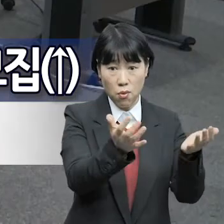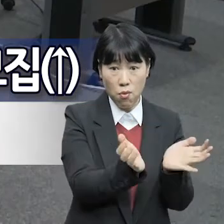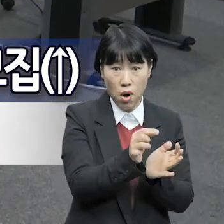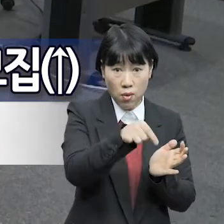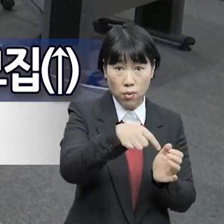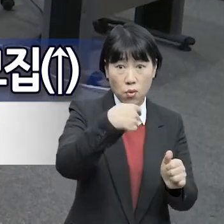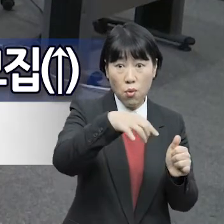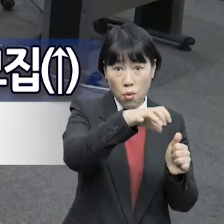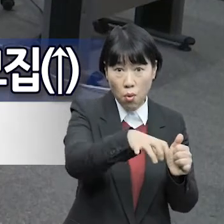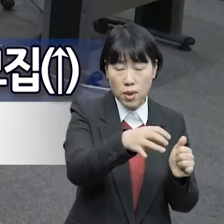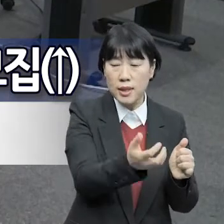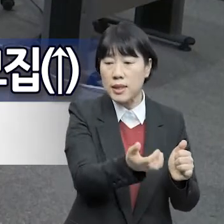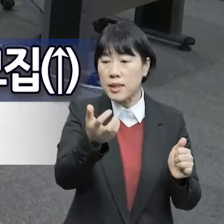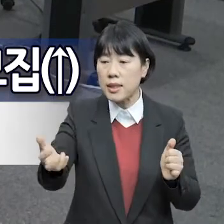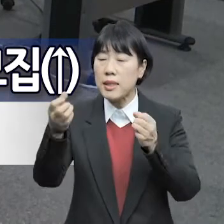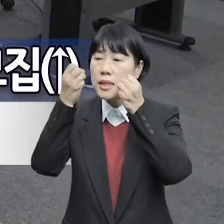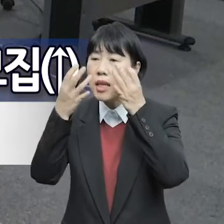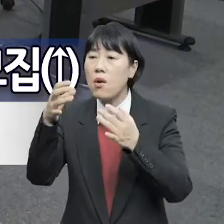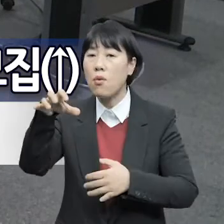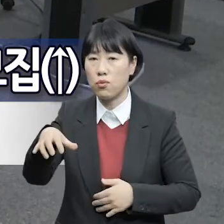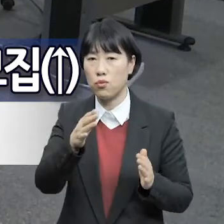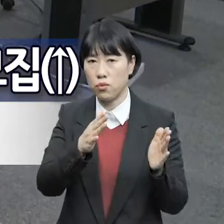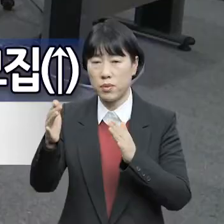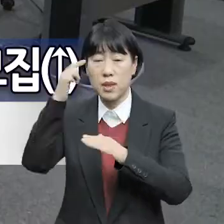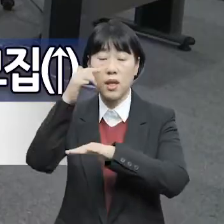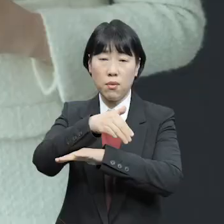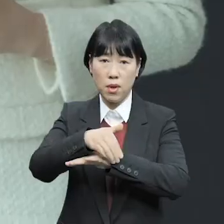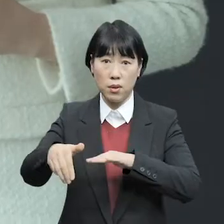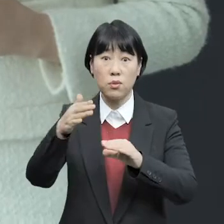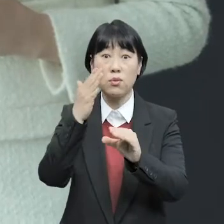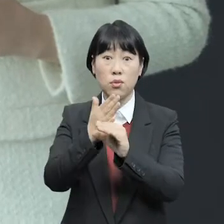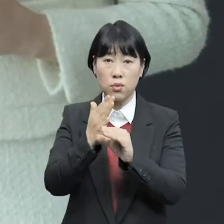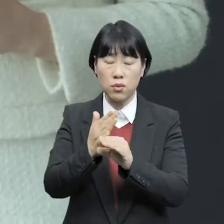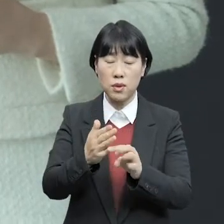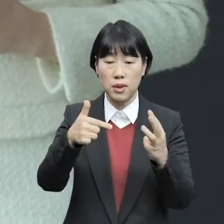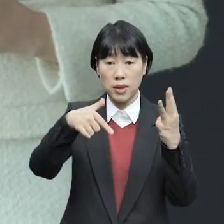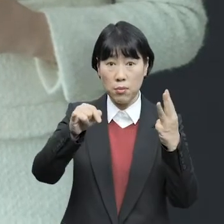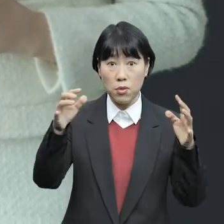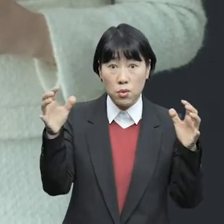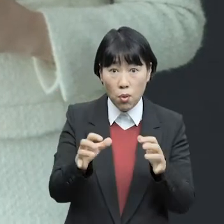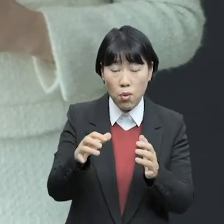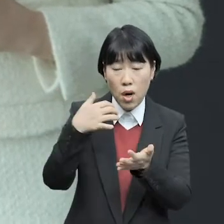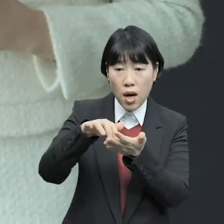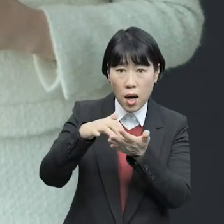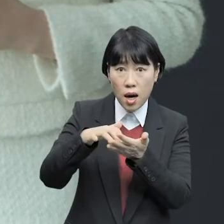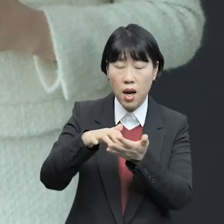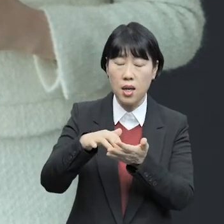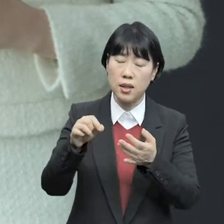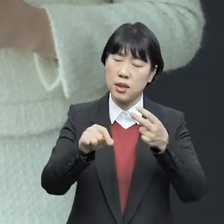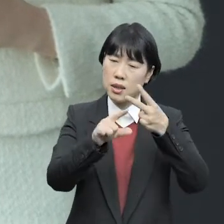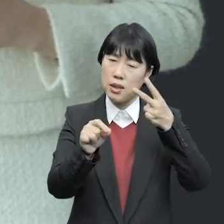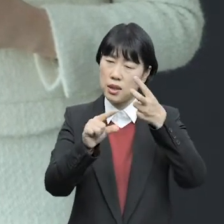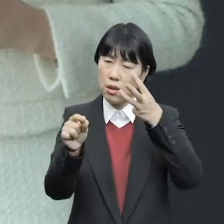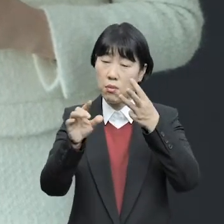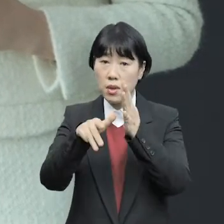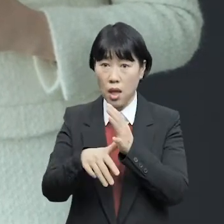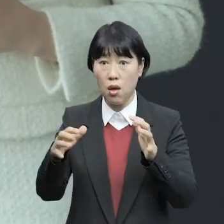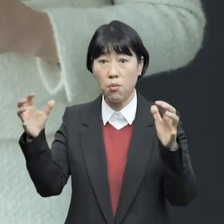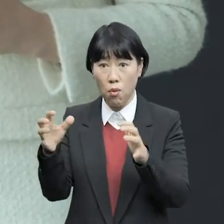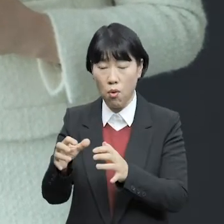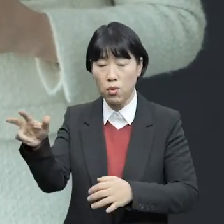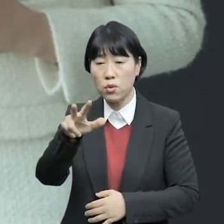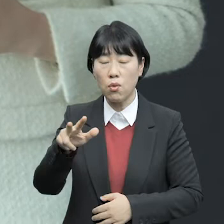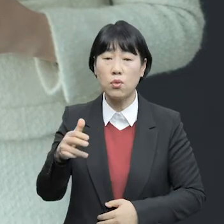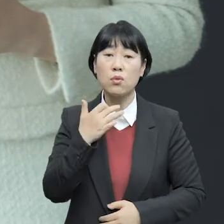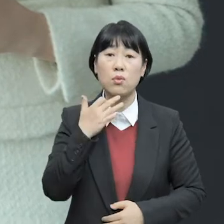조성됐던 교육장을 새롭게 마련할 방침입니다. 한편 3기 교육생은 오는 2, 3월에 모집할 예정이며